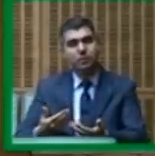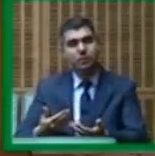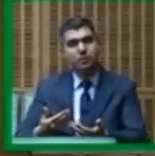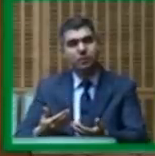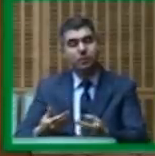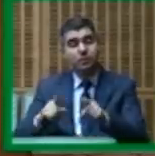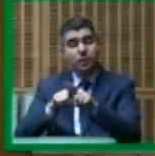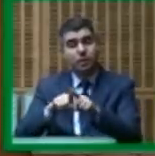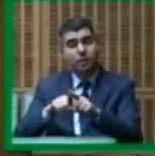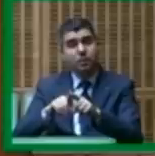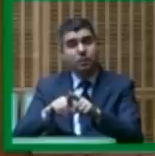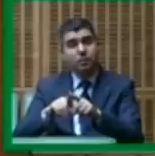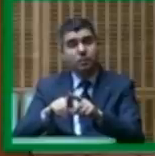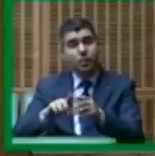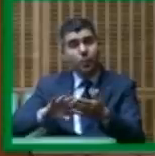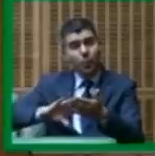هذا الشيء راه نتيجة